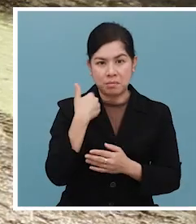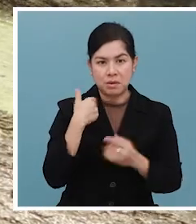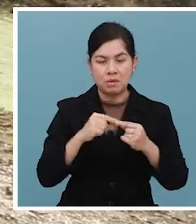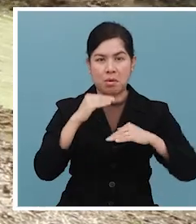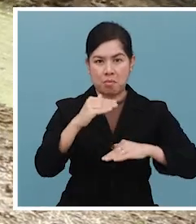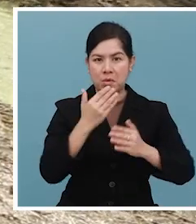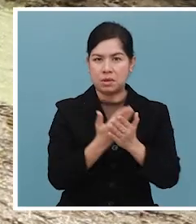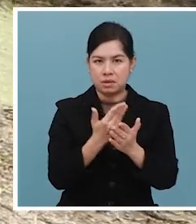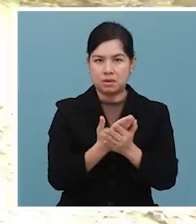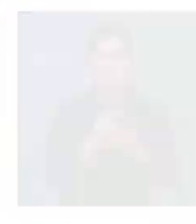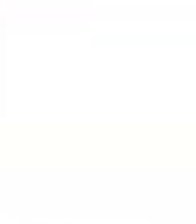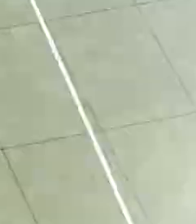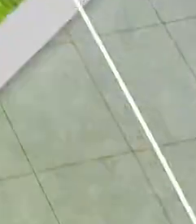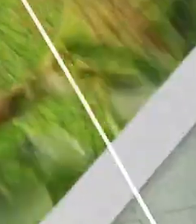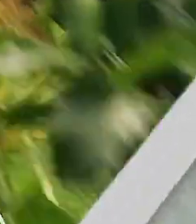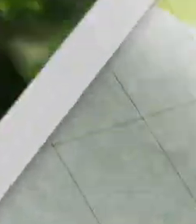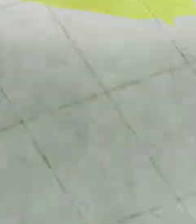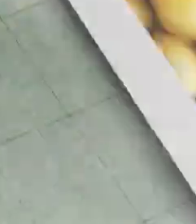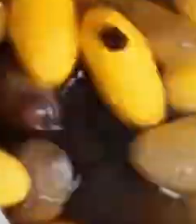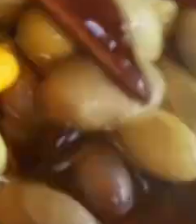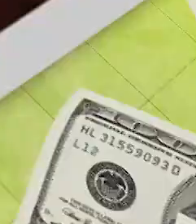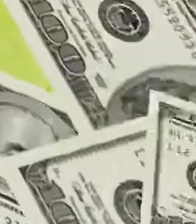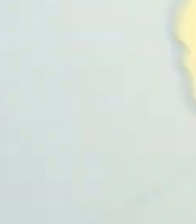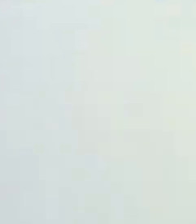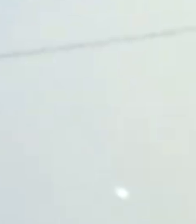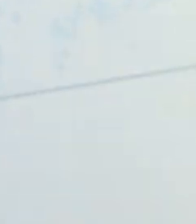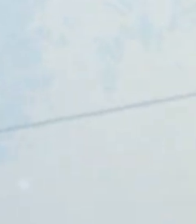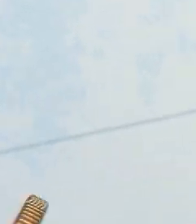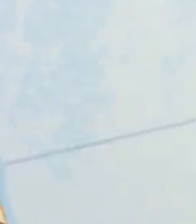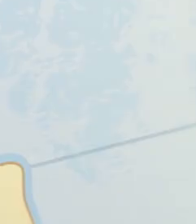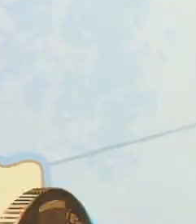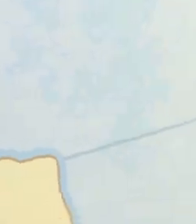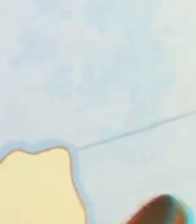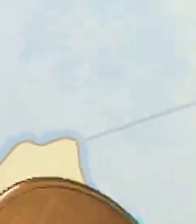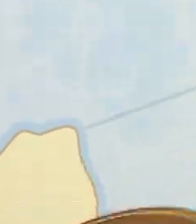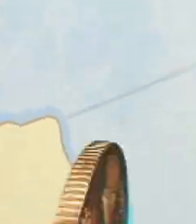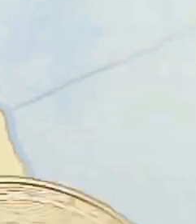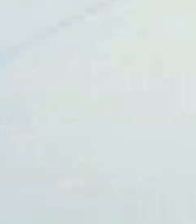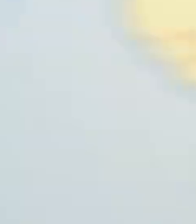ดี เราตั้งราคาเองทุกอย่าง